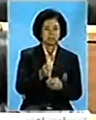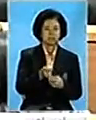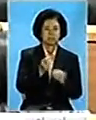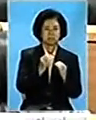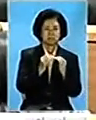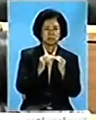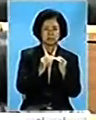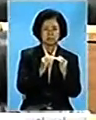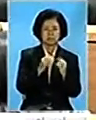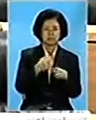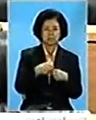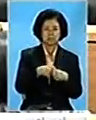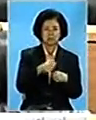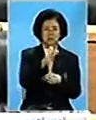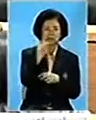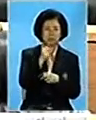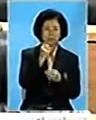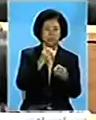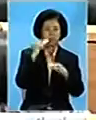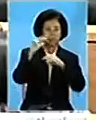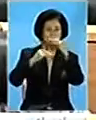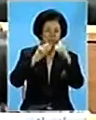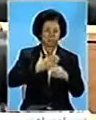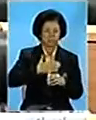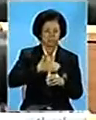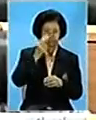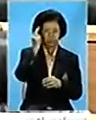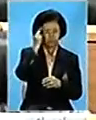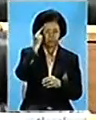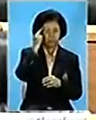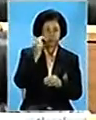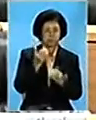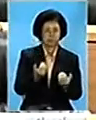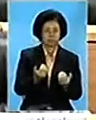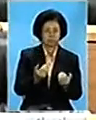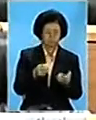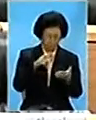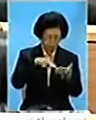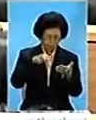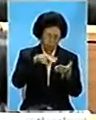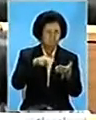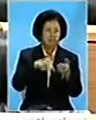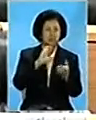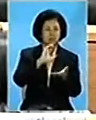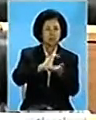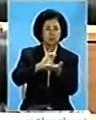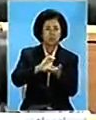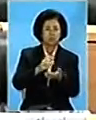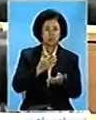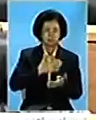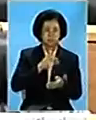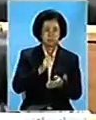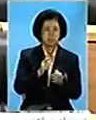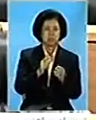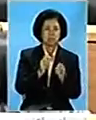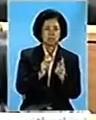เพราะว่าสภาพัฒนาเนี่ยผมเพิ่งทราบจริงๆนะครับถ้าผมทราบแล้วผมมาดูงบประมาณเนี่ยผมเป็นอนุกรรมการงบประมาณ